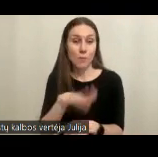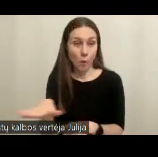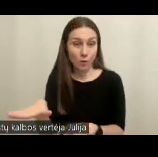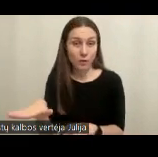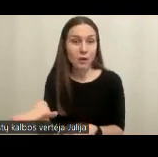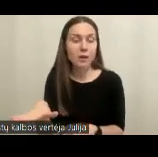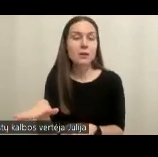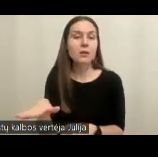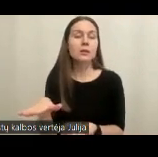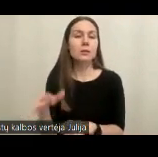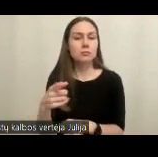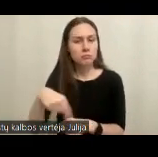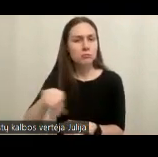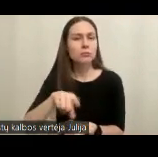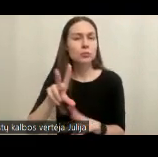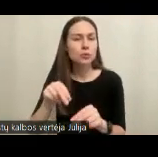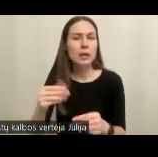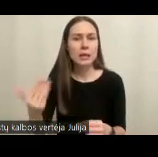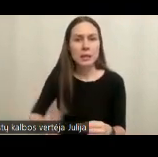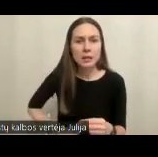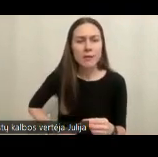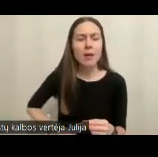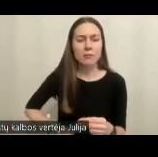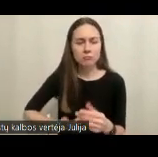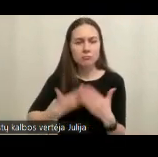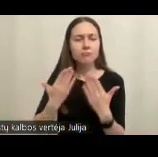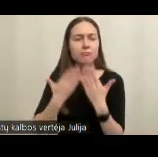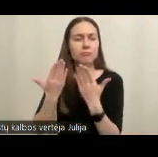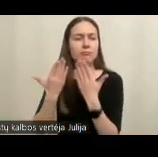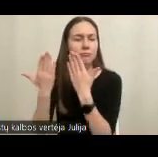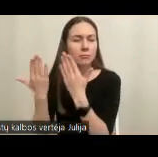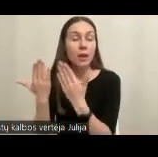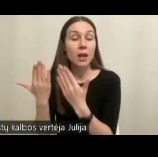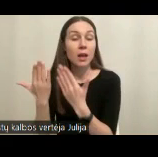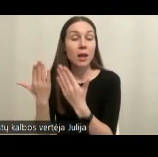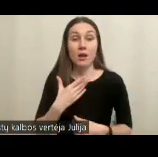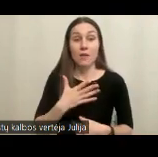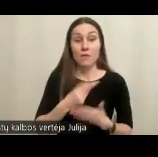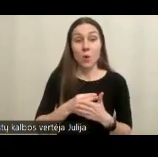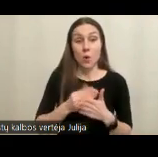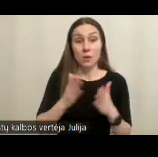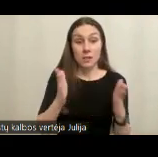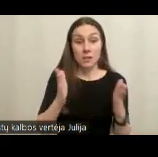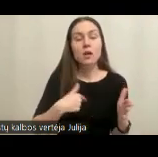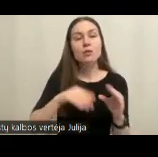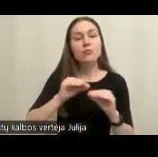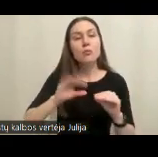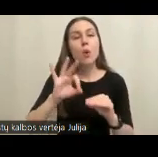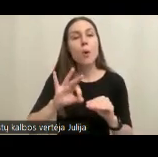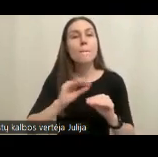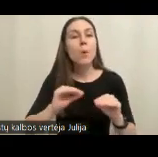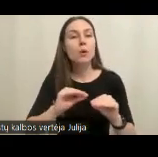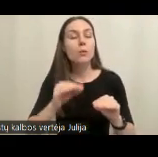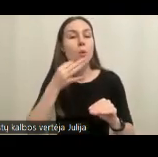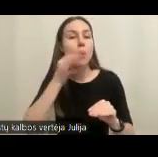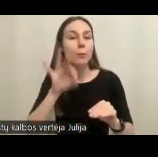iš tikrųjų būtų tie, kurie skaitytų visą gyvenimą. Taigi savo sesijoje aš kalbėsiu apie mokymo įgūdžius, taip pat